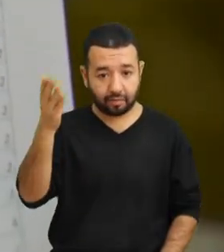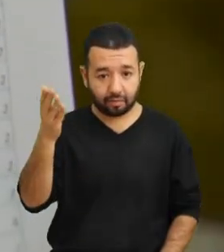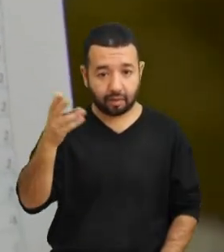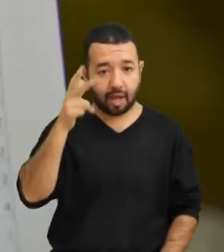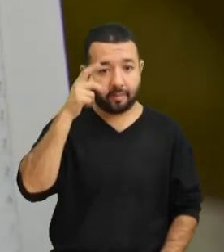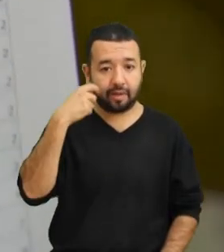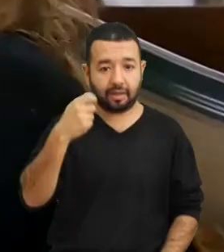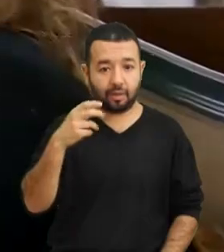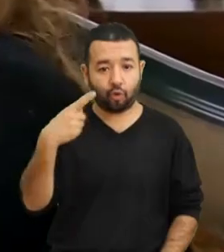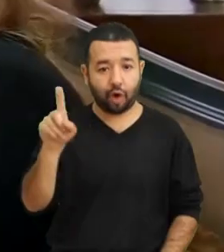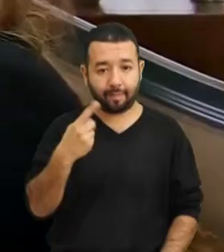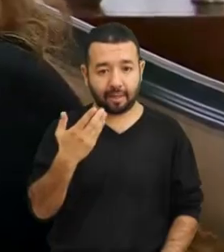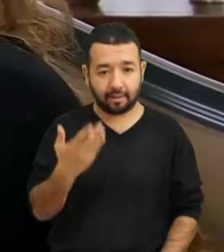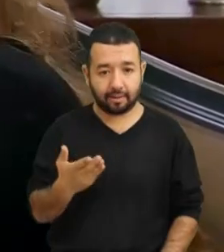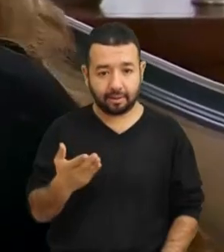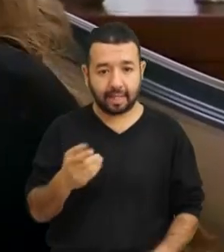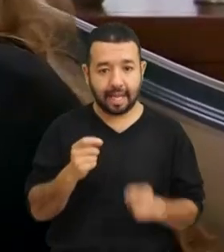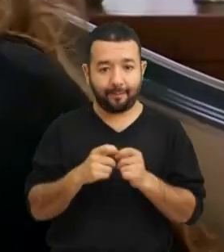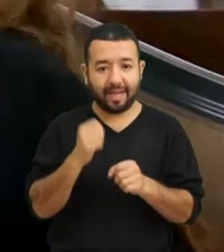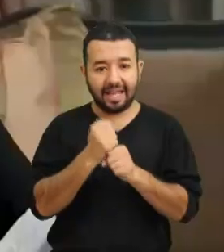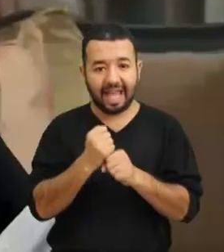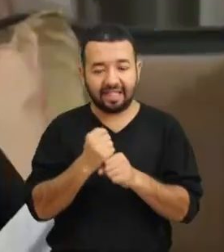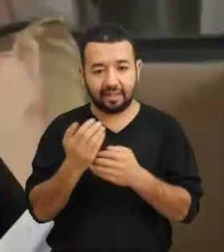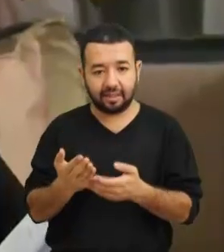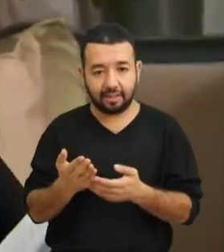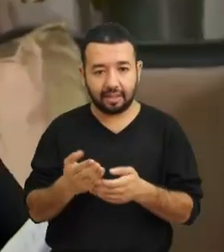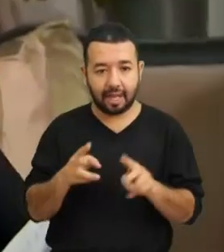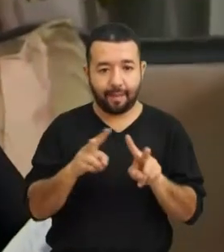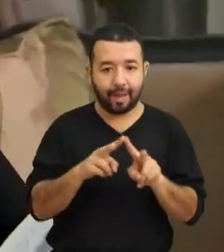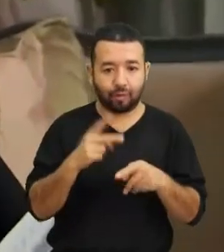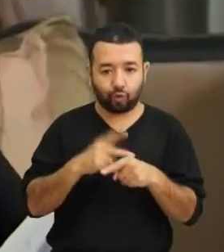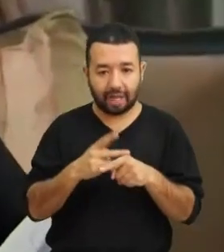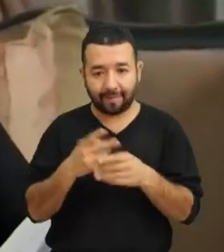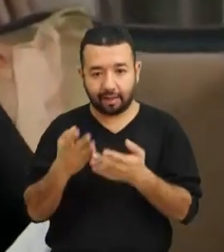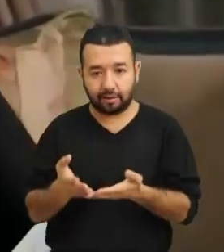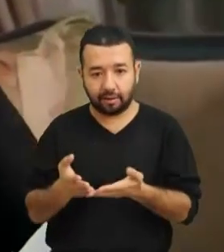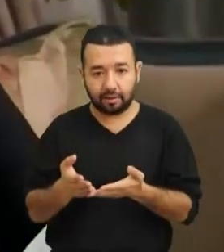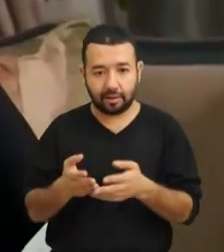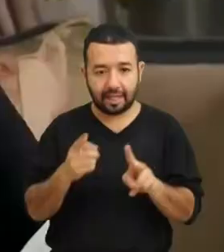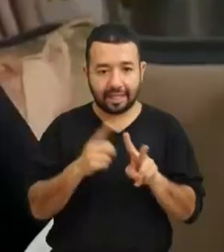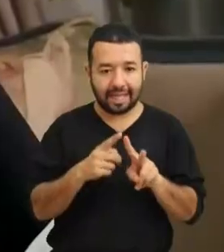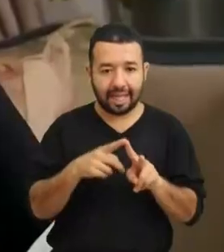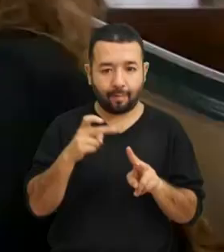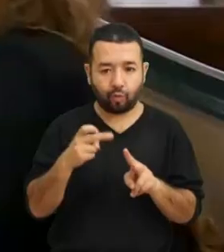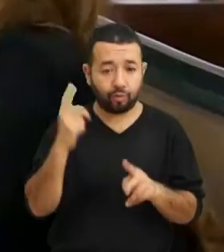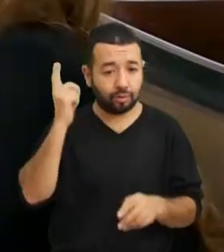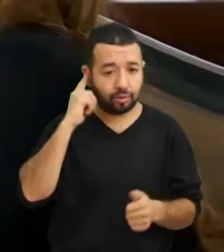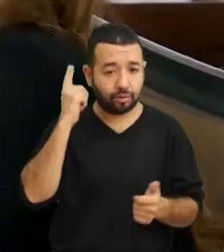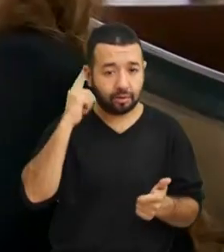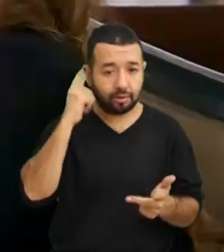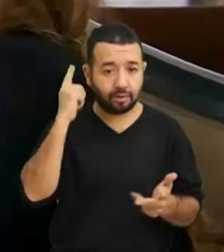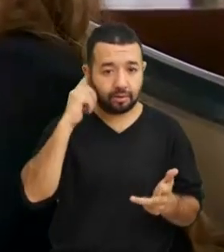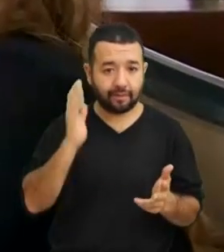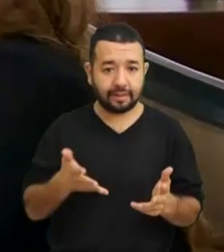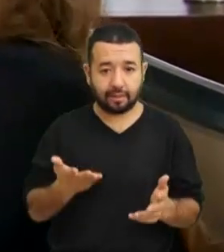Steven Spielberg. Hı. Bill Gates. Mark Zuckerberg. Natalie Portman.